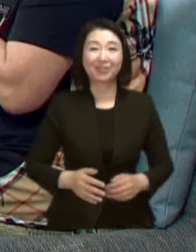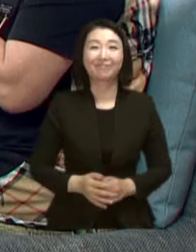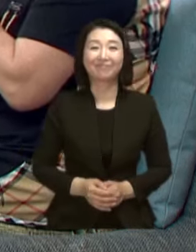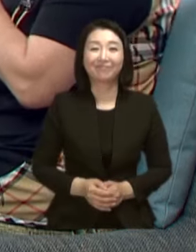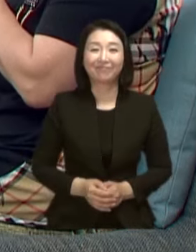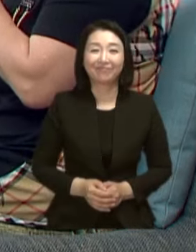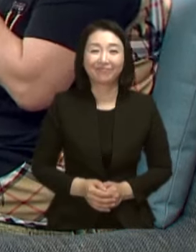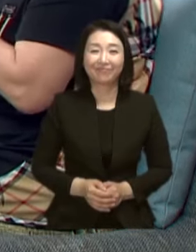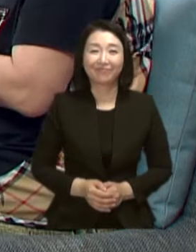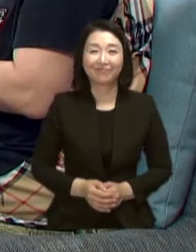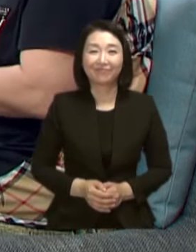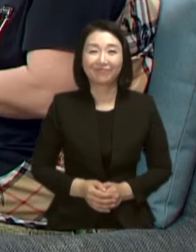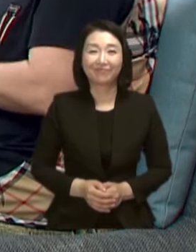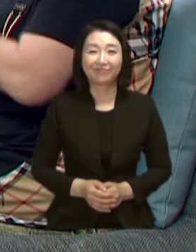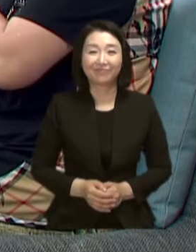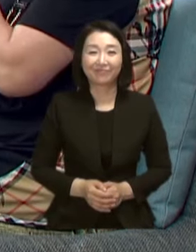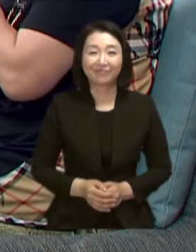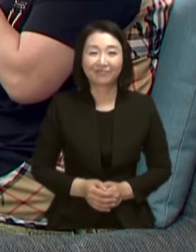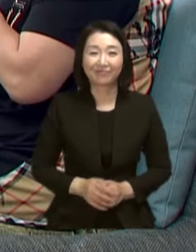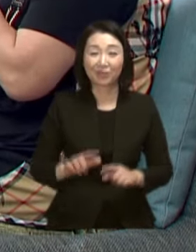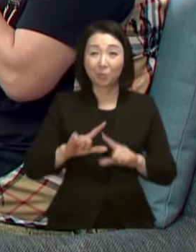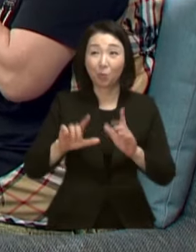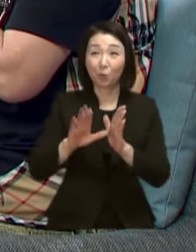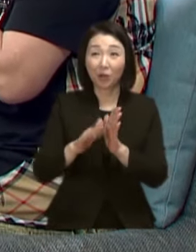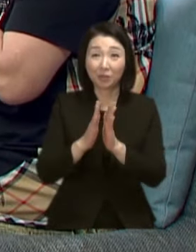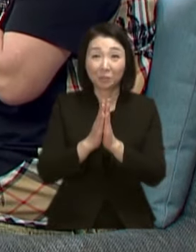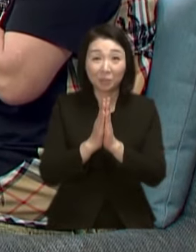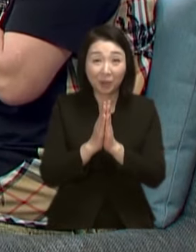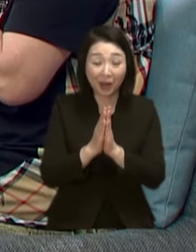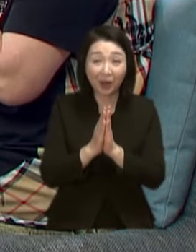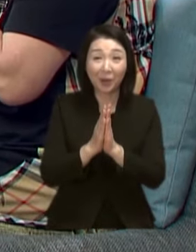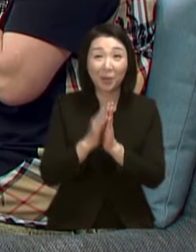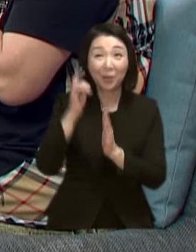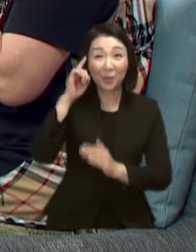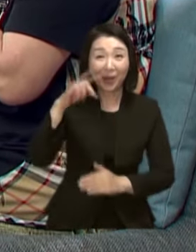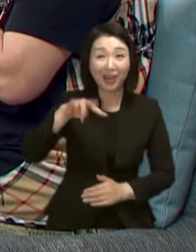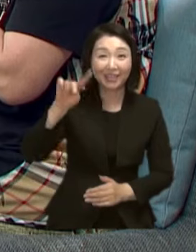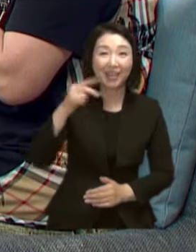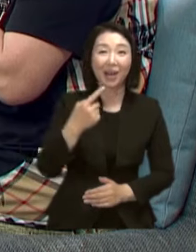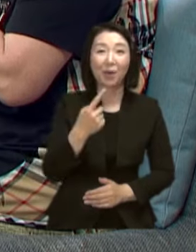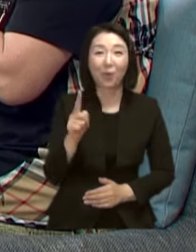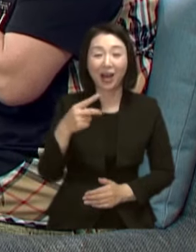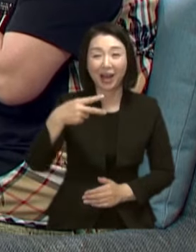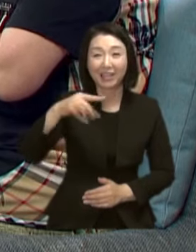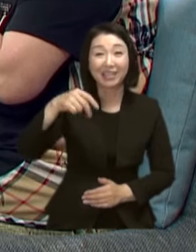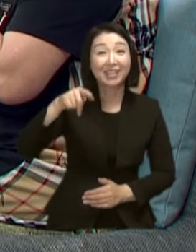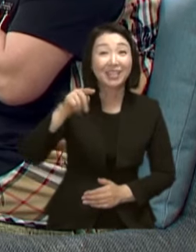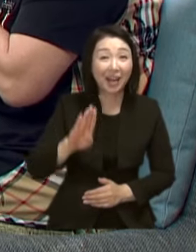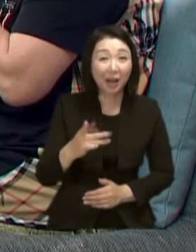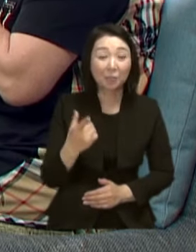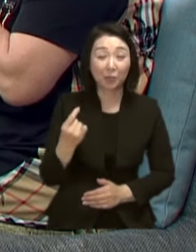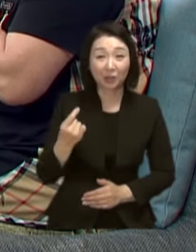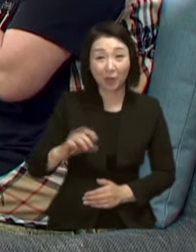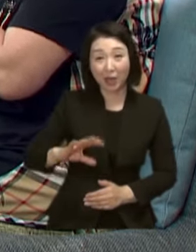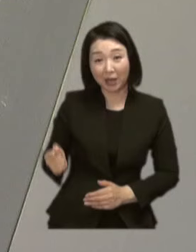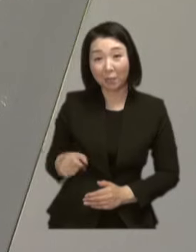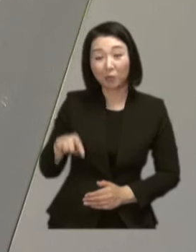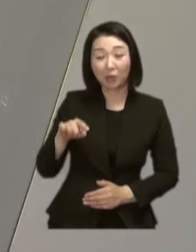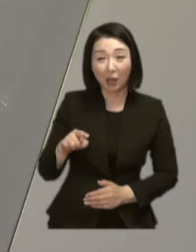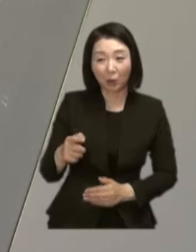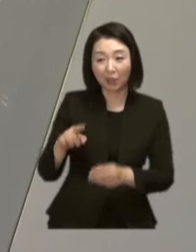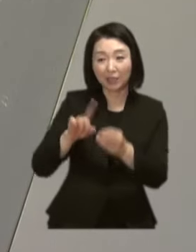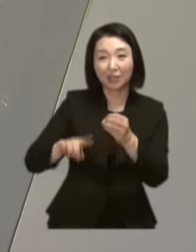네. 저희가 뭐 이렇게 어색합니다. 하고 하는 건 그 사와디캅. 네. 캄보디아에서는 이제 스님이나 이제 높은